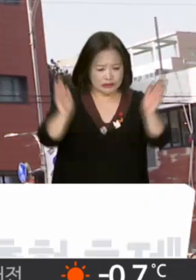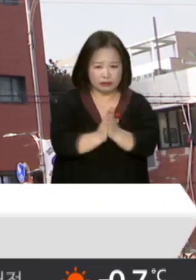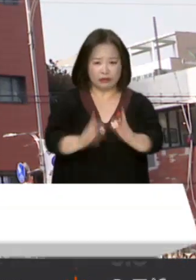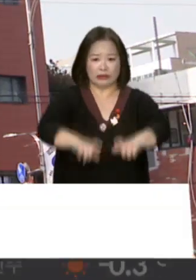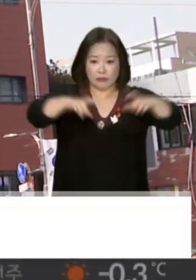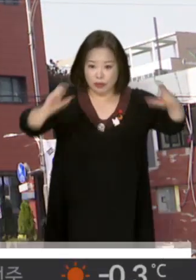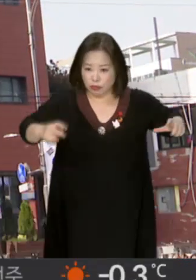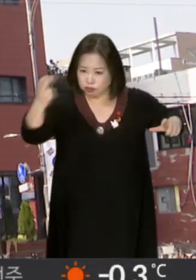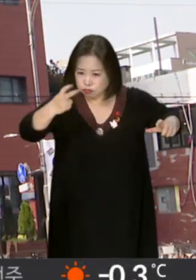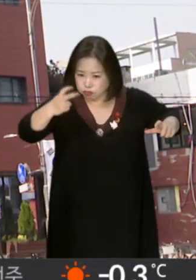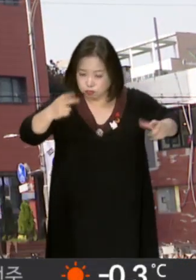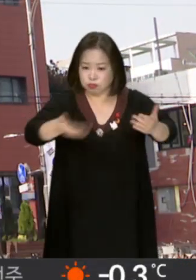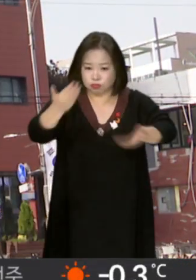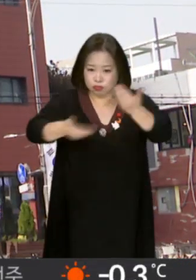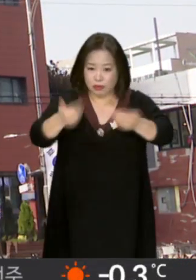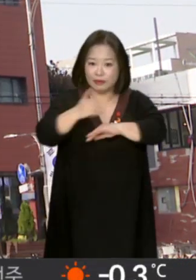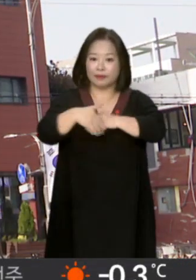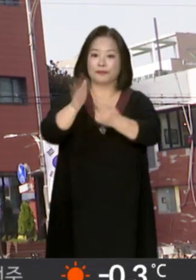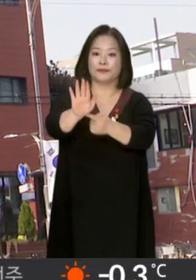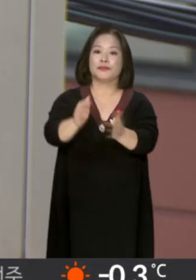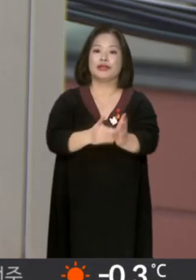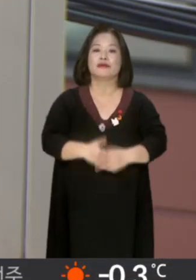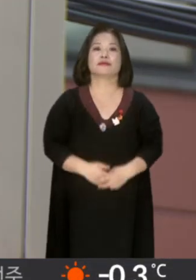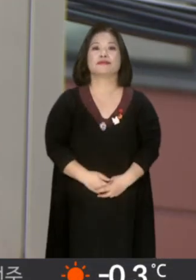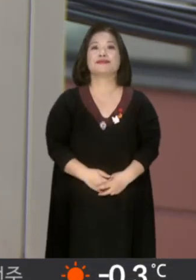열어놓고 수사하겠다고 밝혔습니다